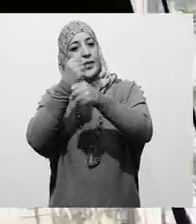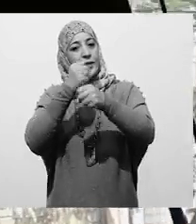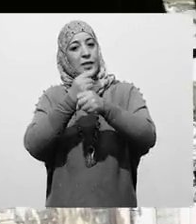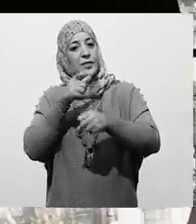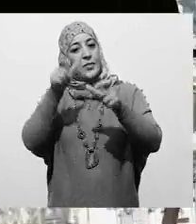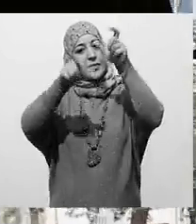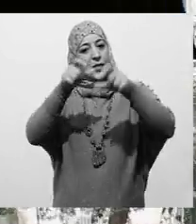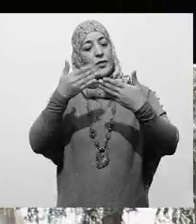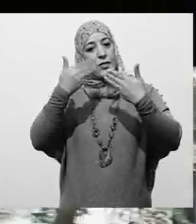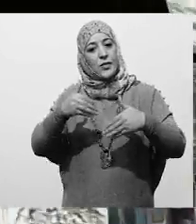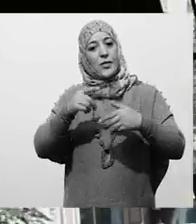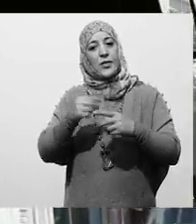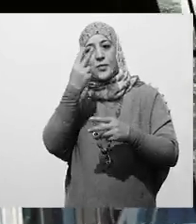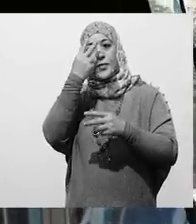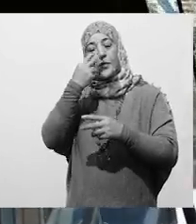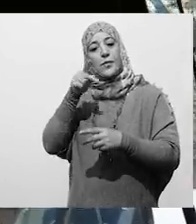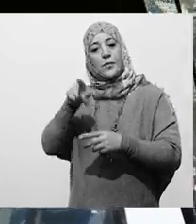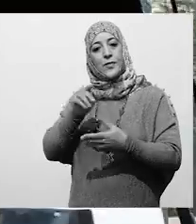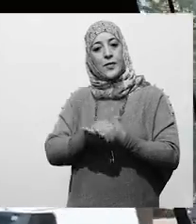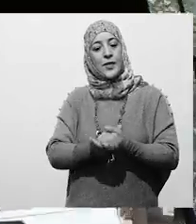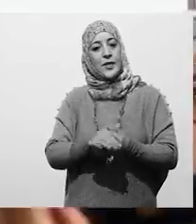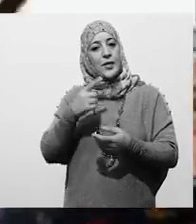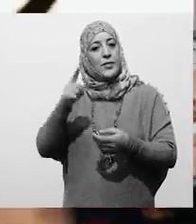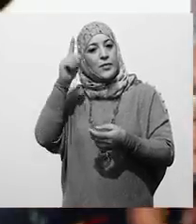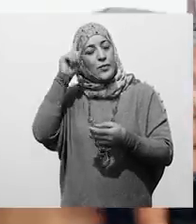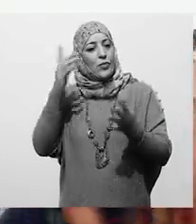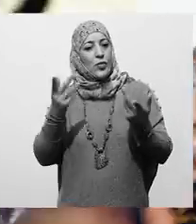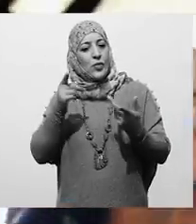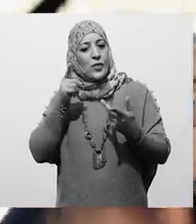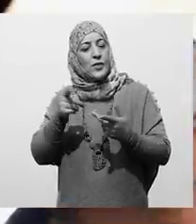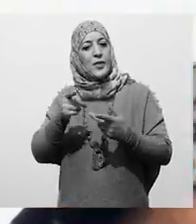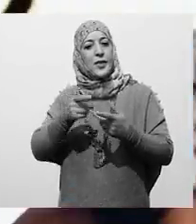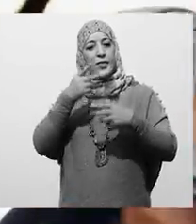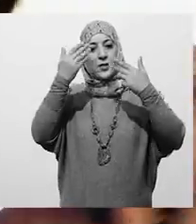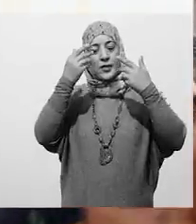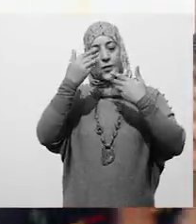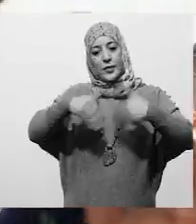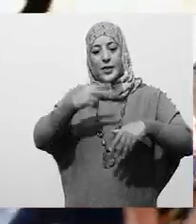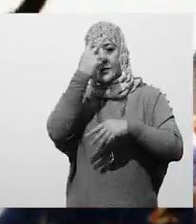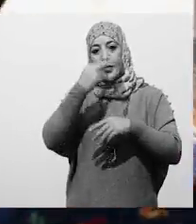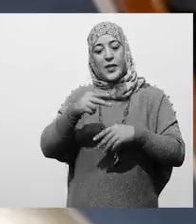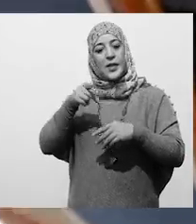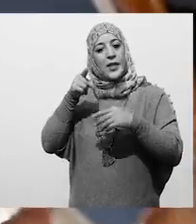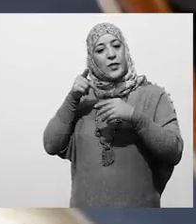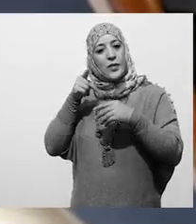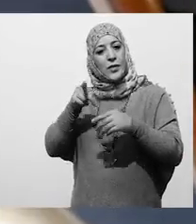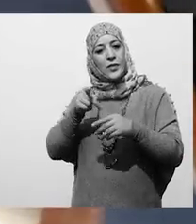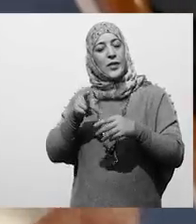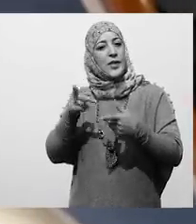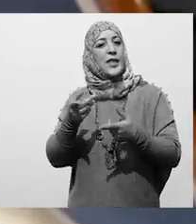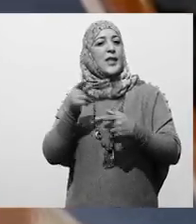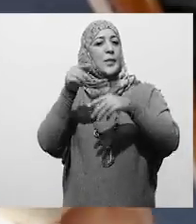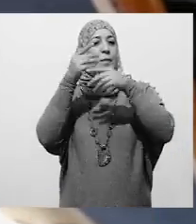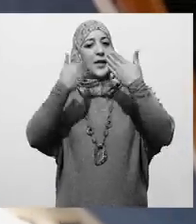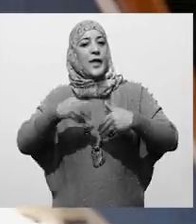sélection des personnes handicapées visuelles. Pourquoi? Parce qu'il a un handicap visuel et ceux qui ont